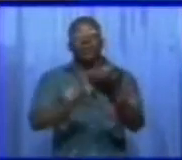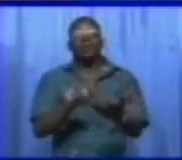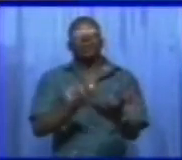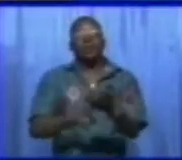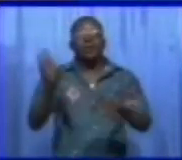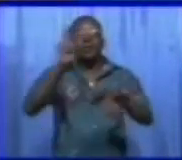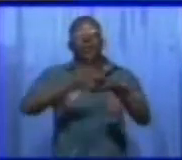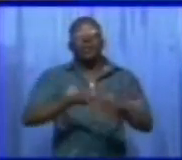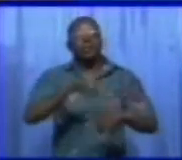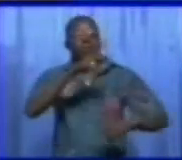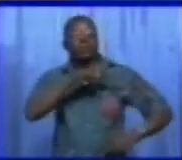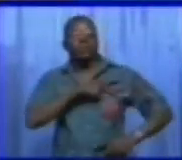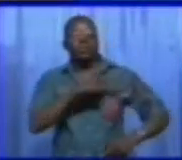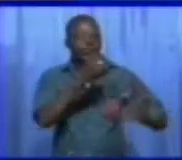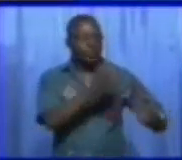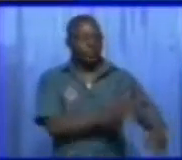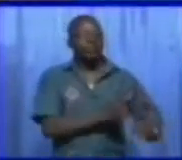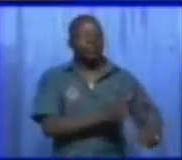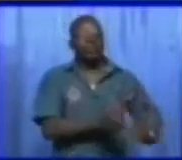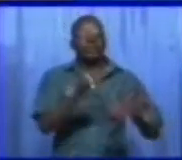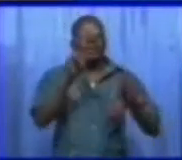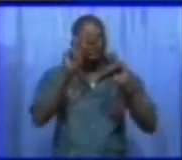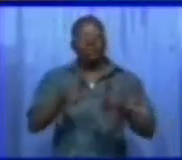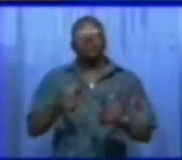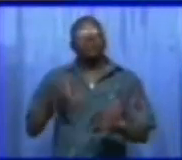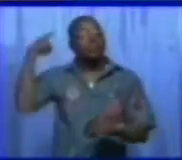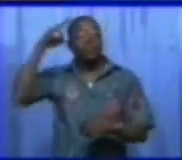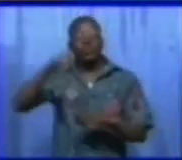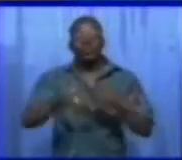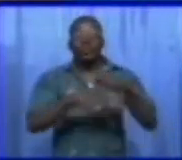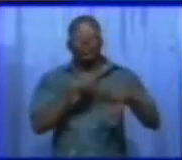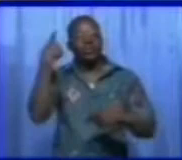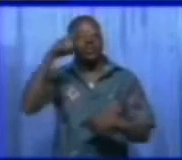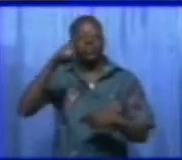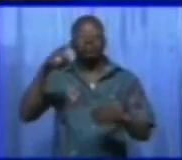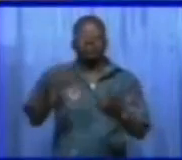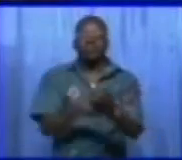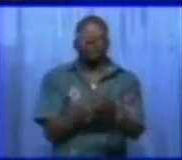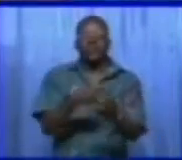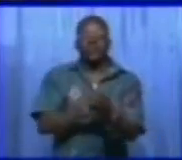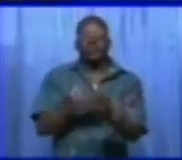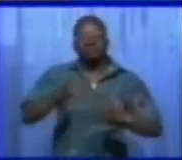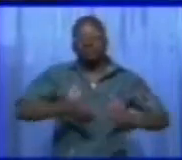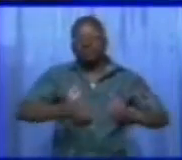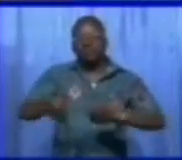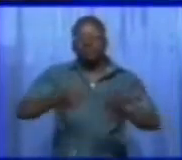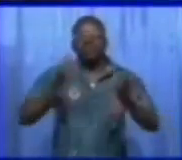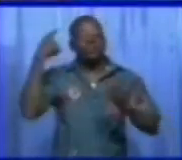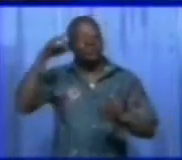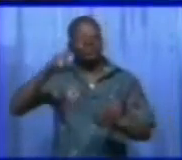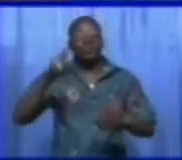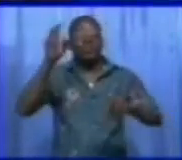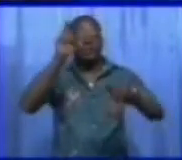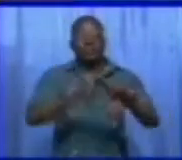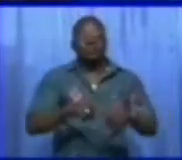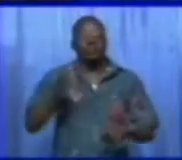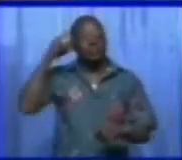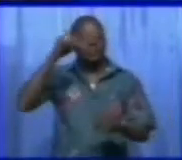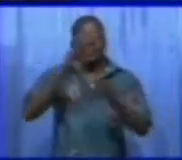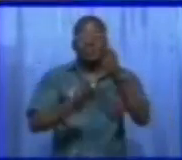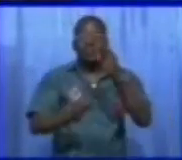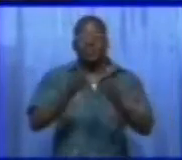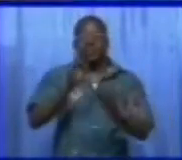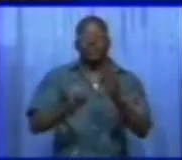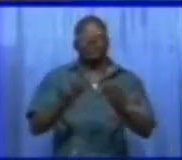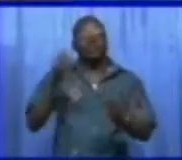œuvre de la police de proximité, les perspectives d'élection de nouvelles circonscriptions administratives, l'assistance judiciaire des